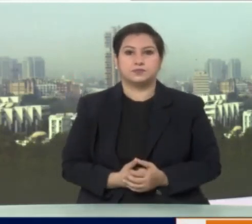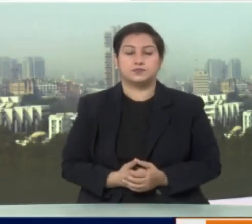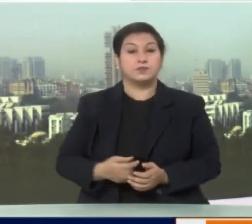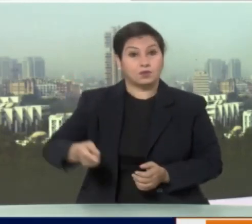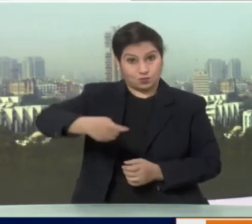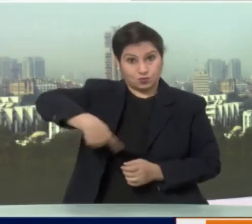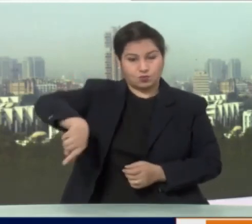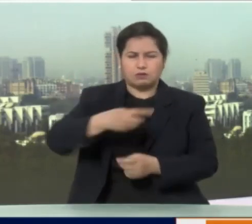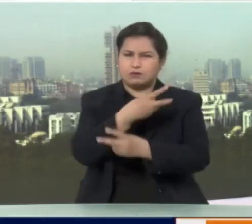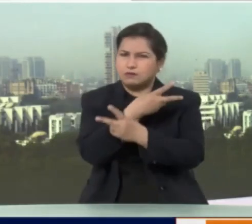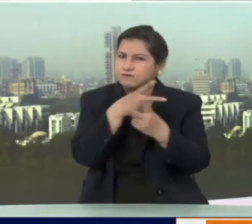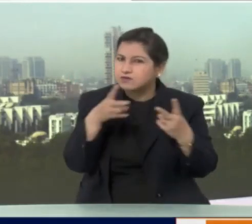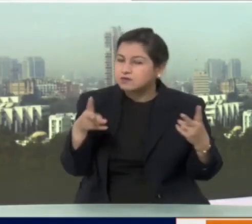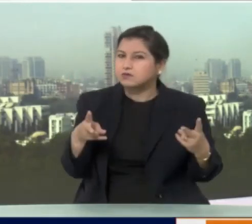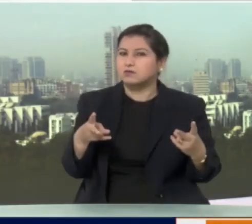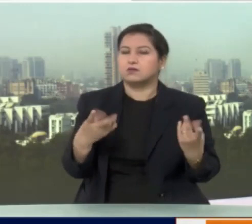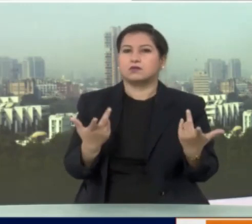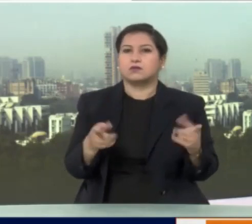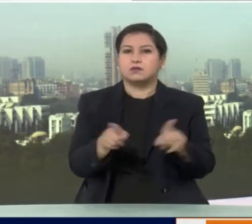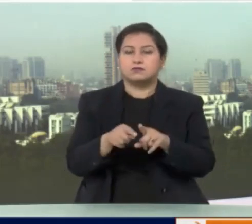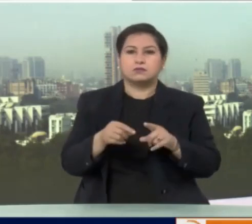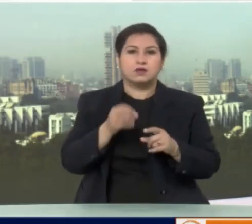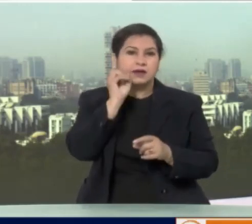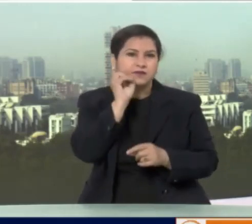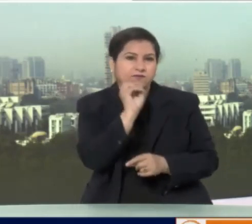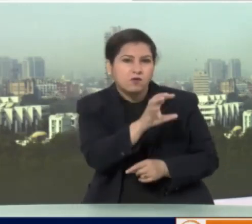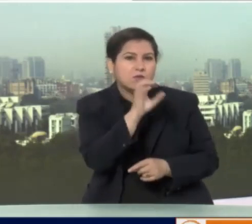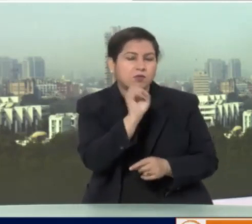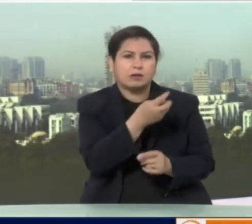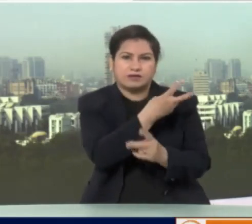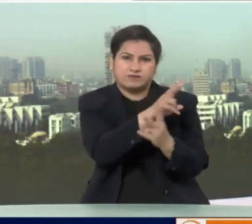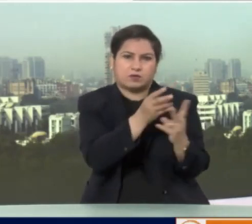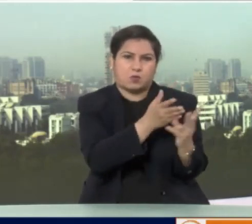इनको अनेक प्रकार के माध्यमों से हम लोग सूचना दे चुके हैं।